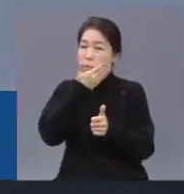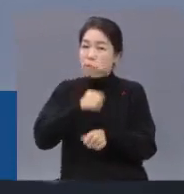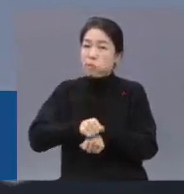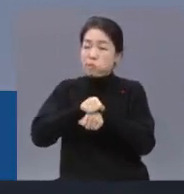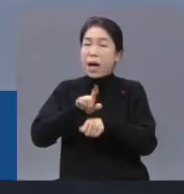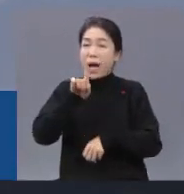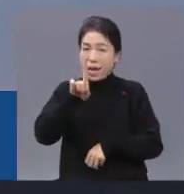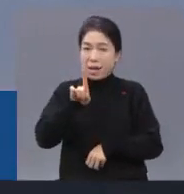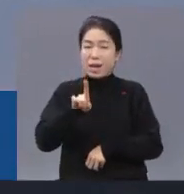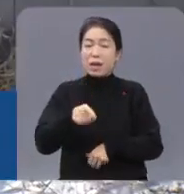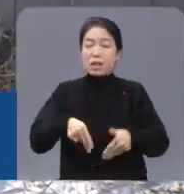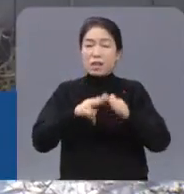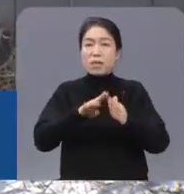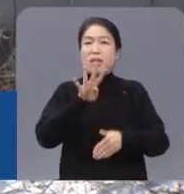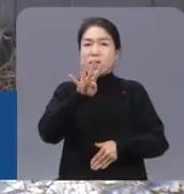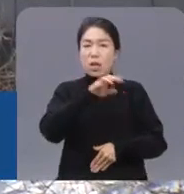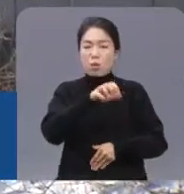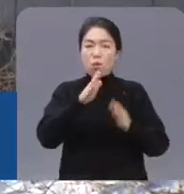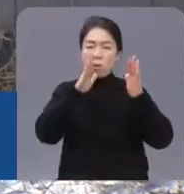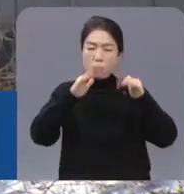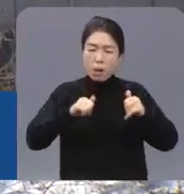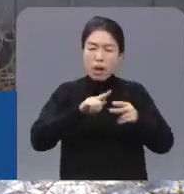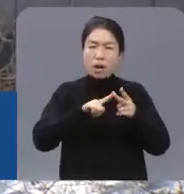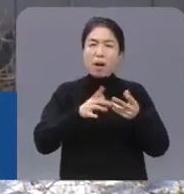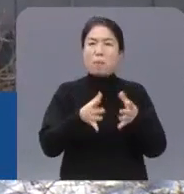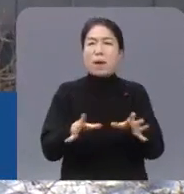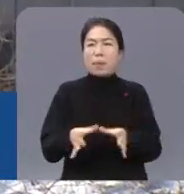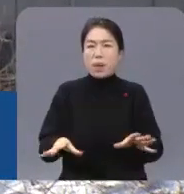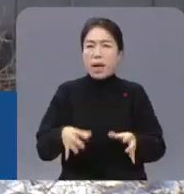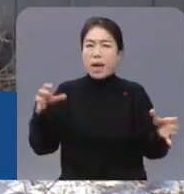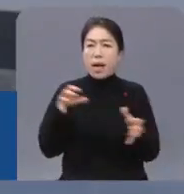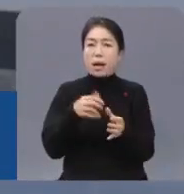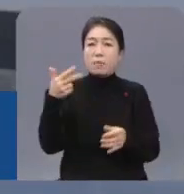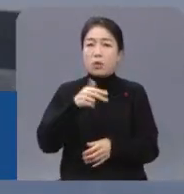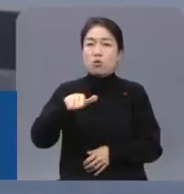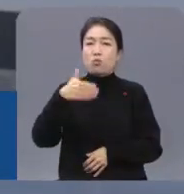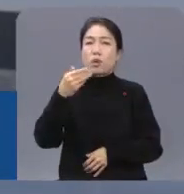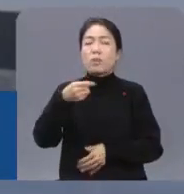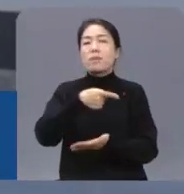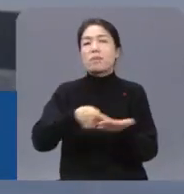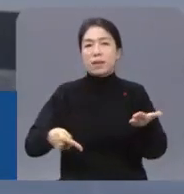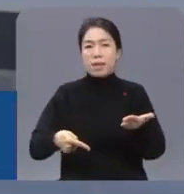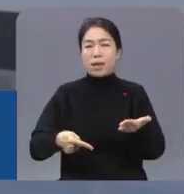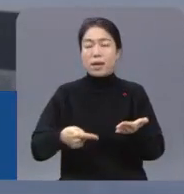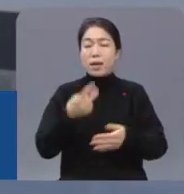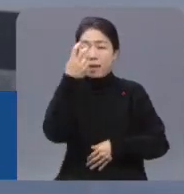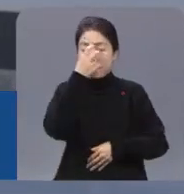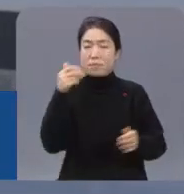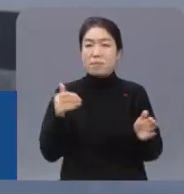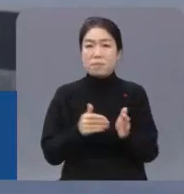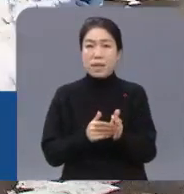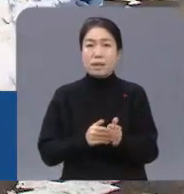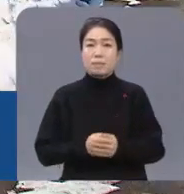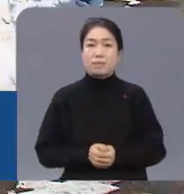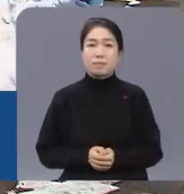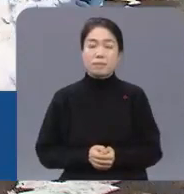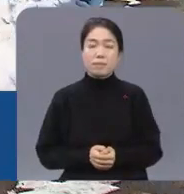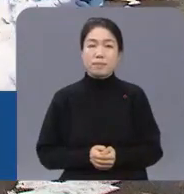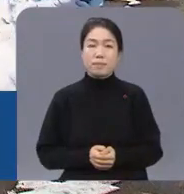한동 등 시설물 4개 동이 내려앉거나 파손돼 7,900만원의 재산 피해가 발생한 것으로 나타났습니다